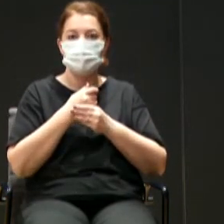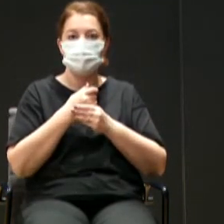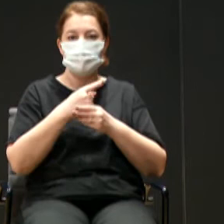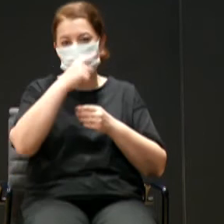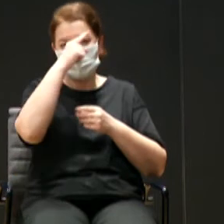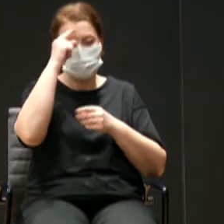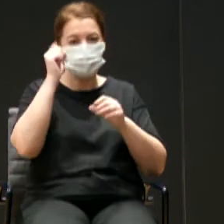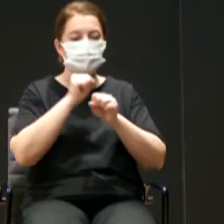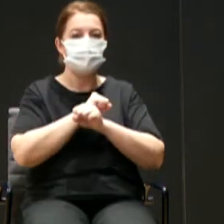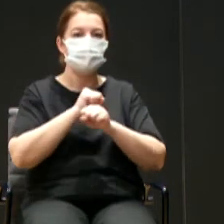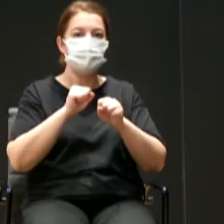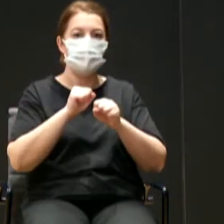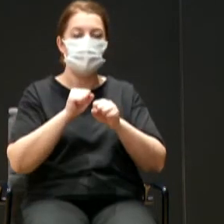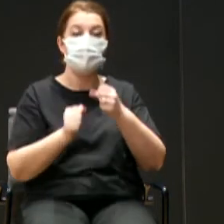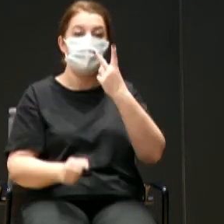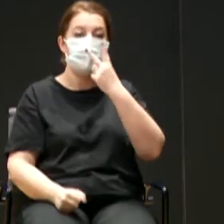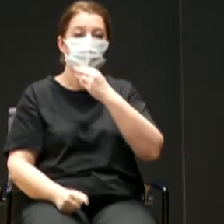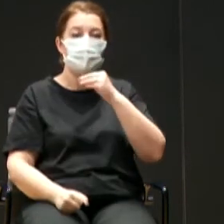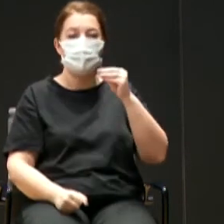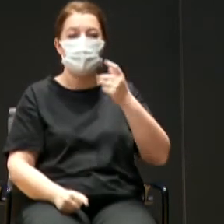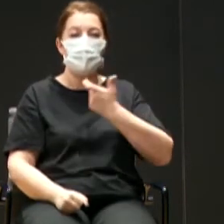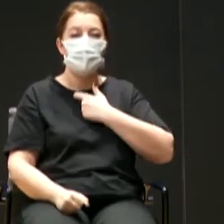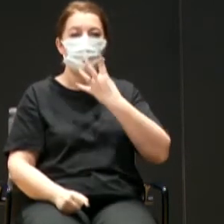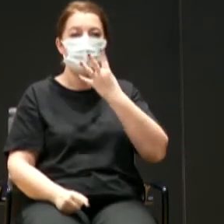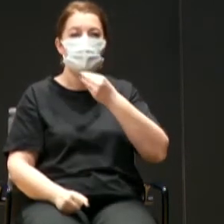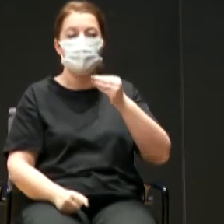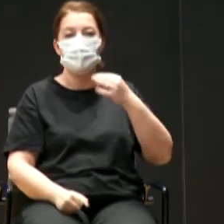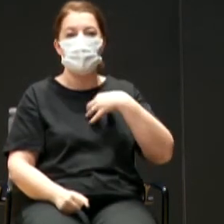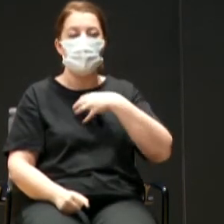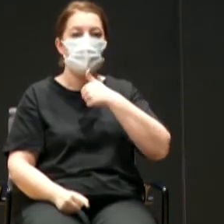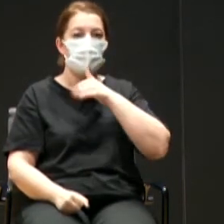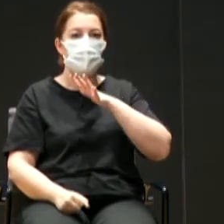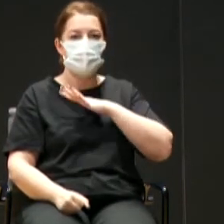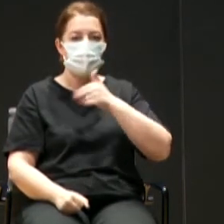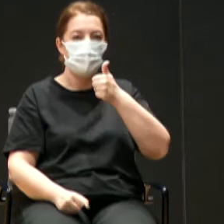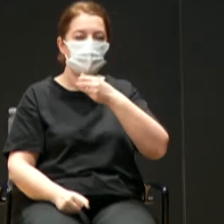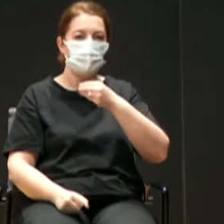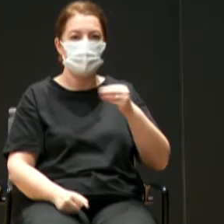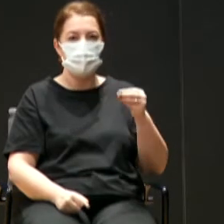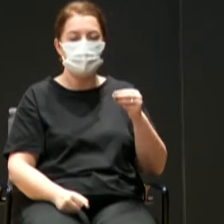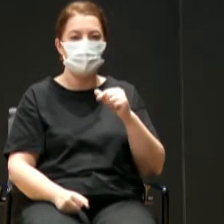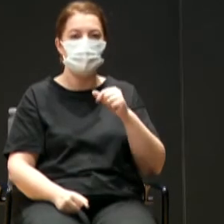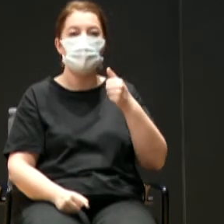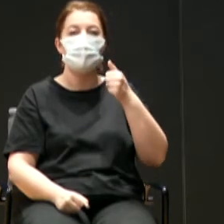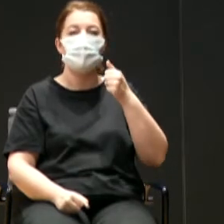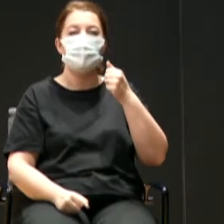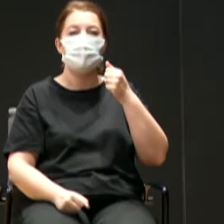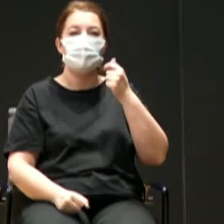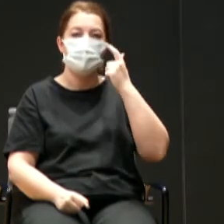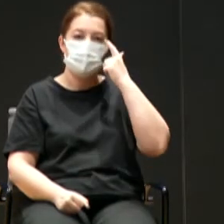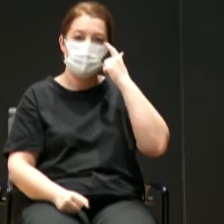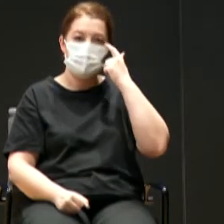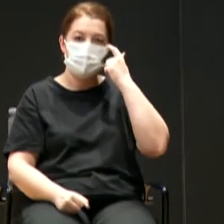kaderini etkiledi. 2 milyon öğrencinin 4 milyon velisi var. Etti sana 6 milyon. İki de aile bireylerini